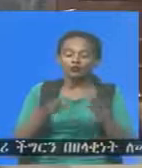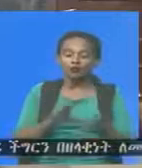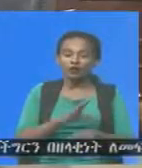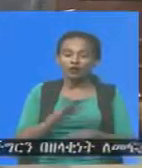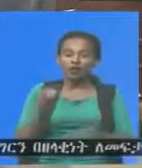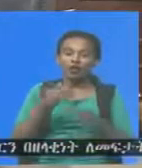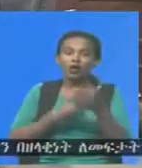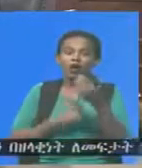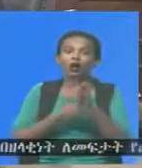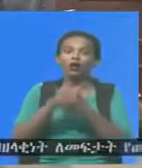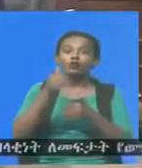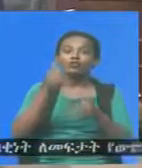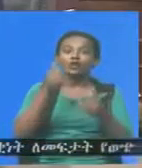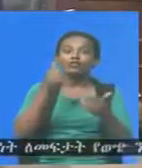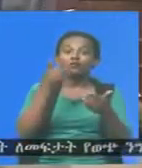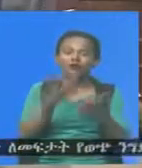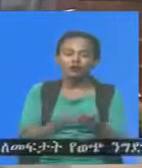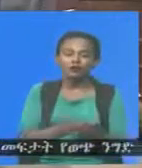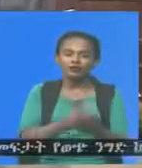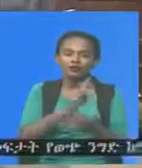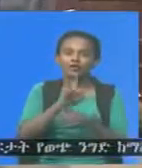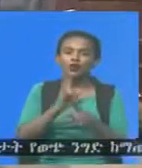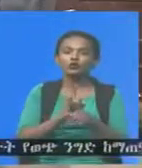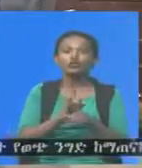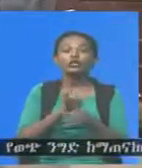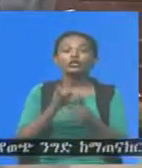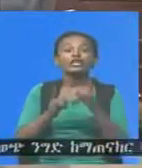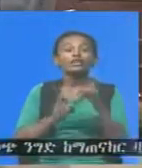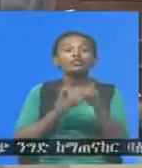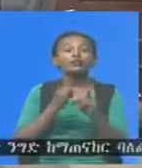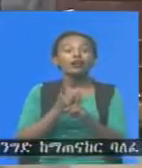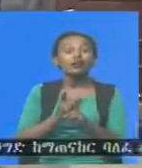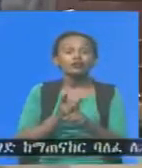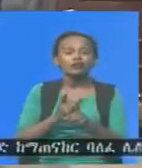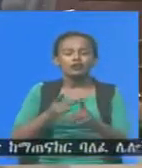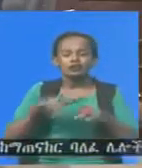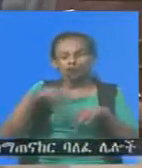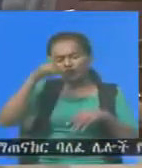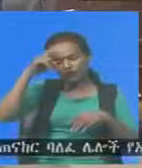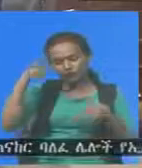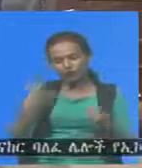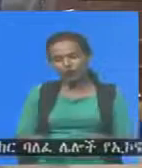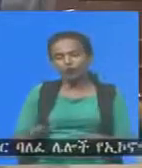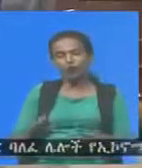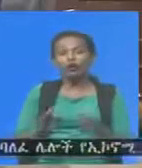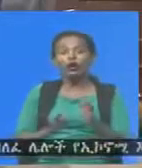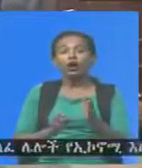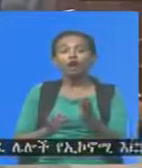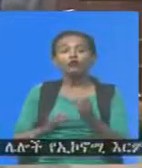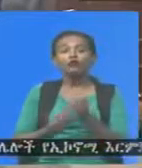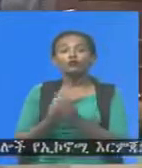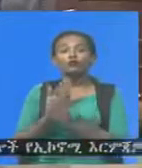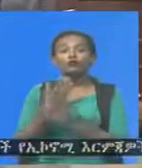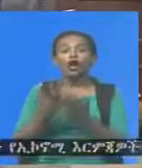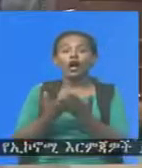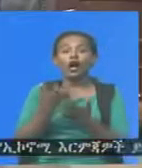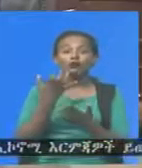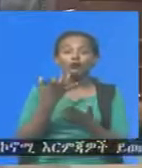የአካል ጉዳት ማድረስ፣ ዜጎች ለዘመናት ለፍቶ ያፈሯቸው ሀብትና ንብረት ውድመት አሁንም